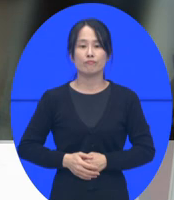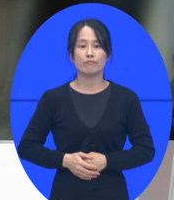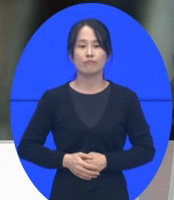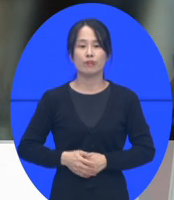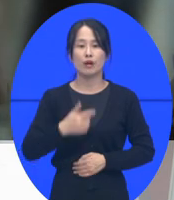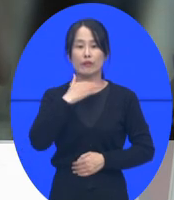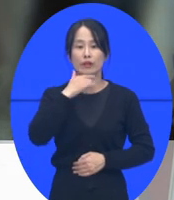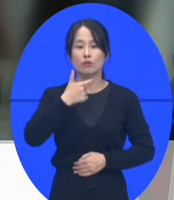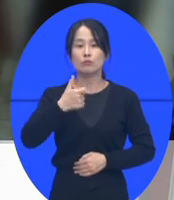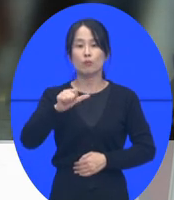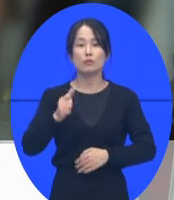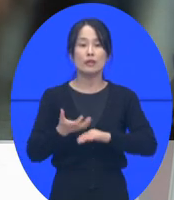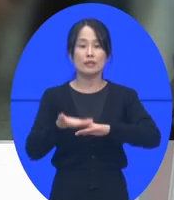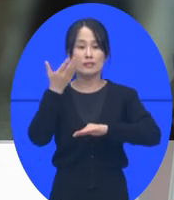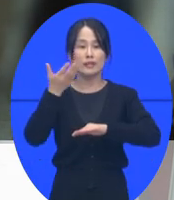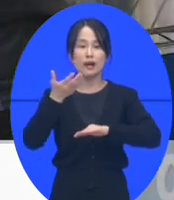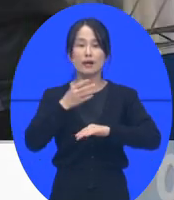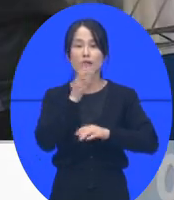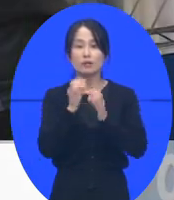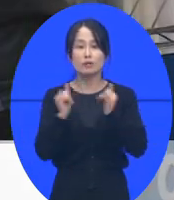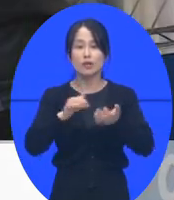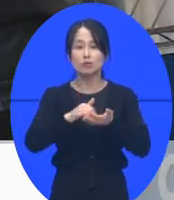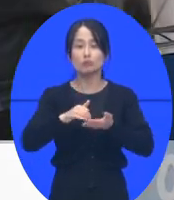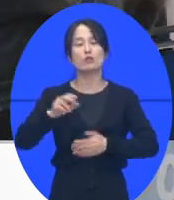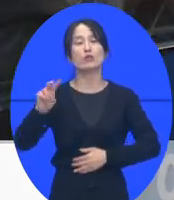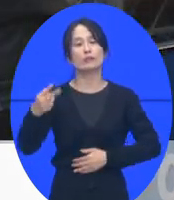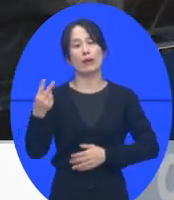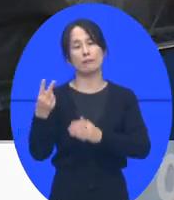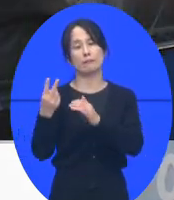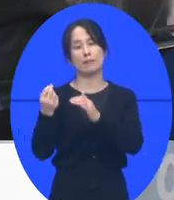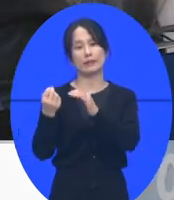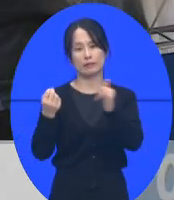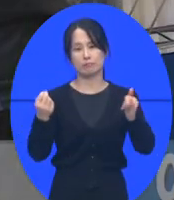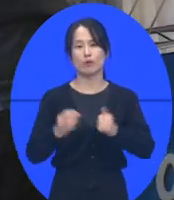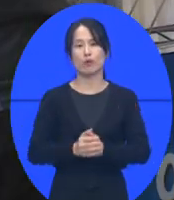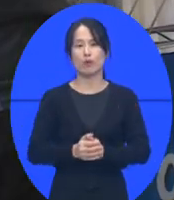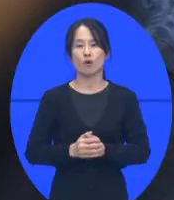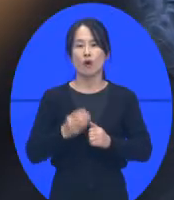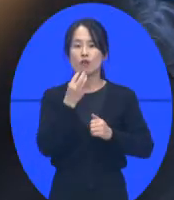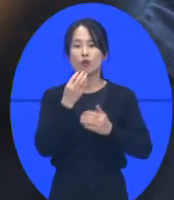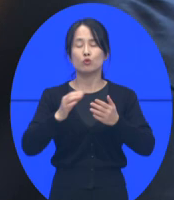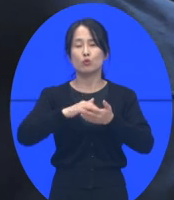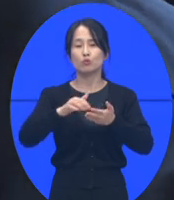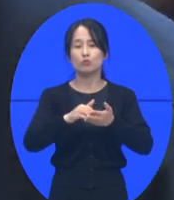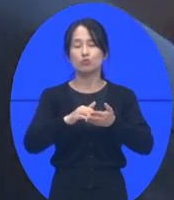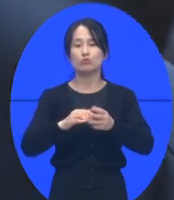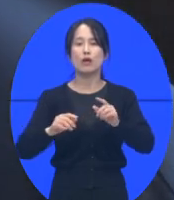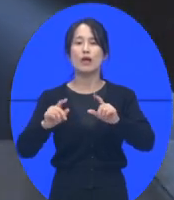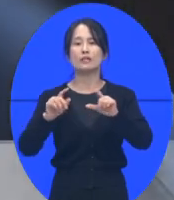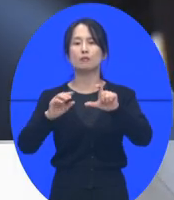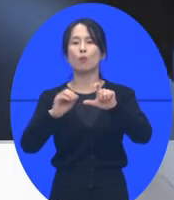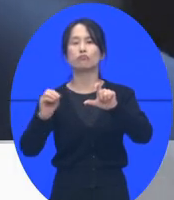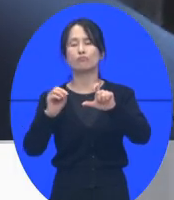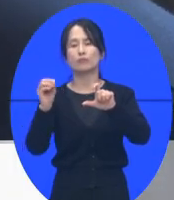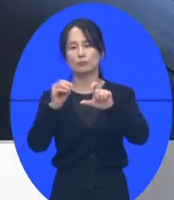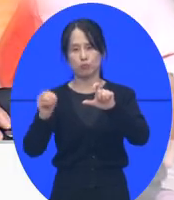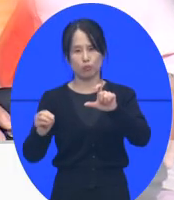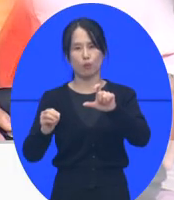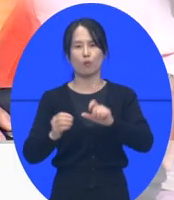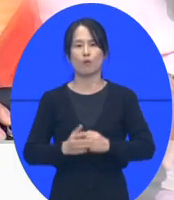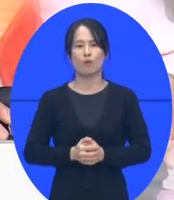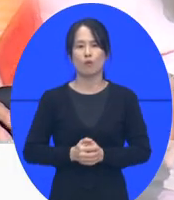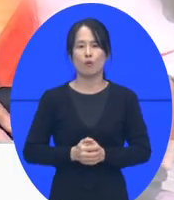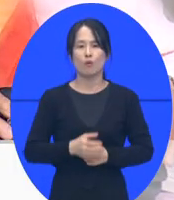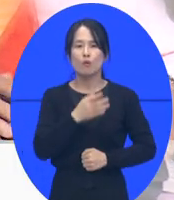도내 65세 이상 어르신 인구는 200만 명, 경기도 총 인구의 15%를 차지합니다. 고령 사회로 진입하며